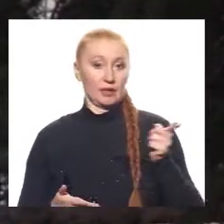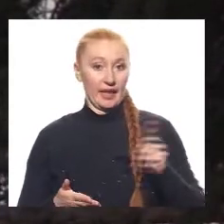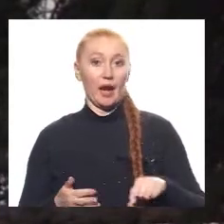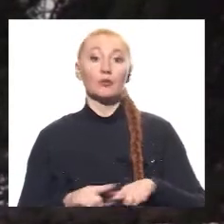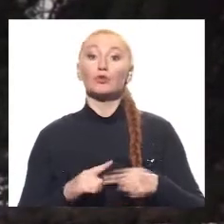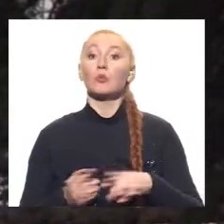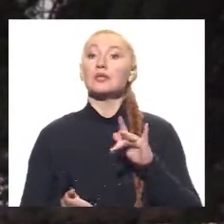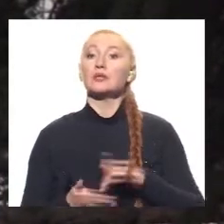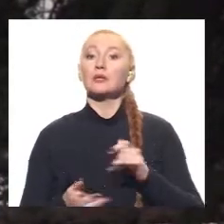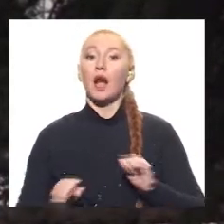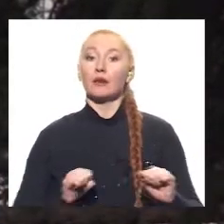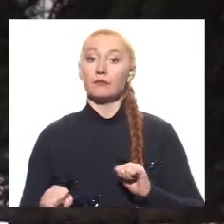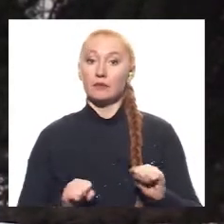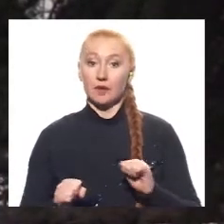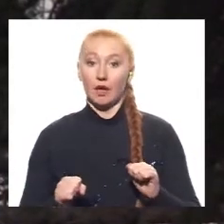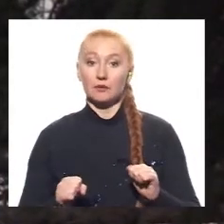центральна влада забезпечила